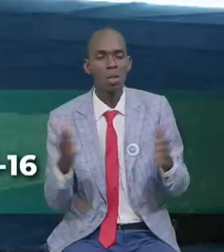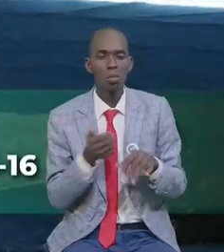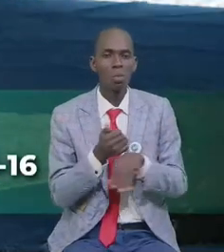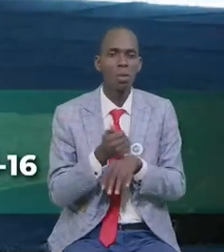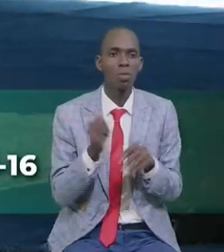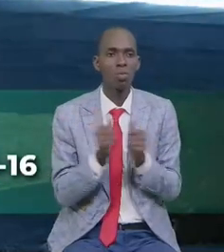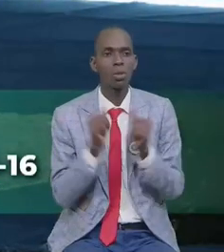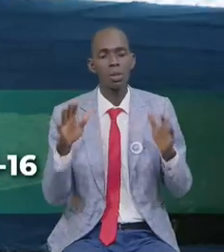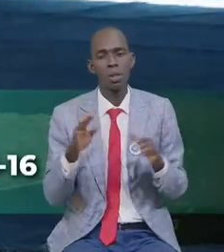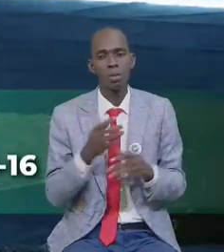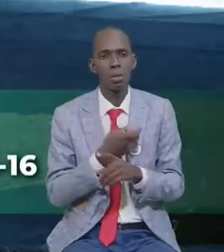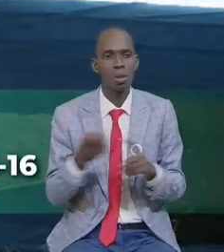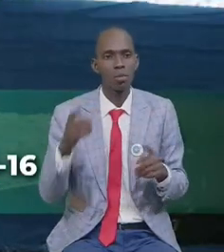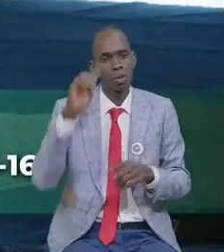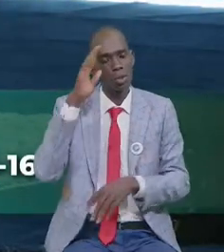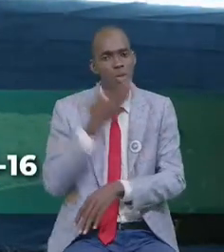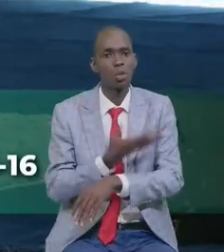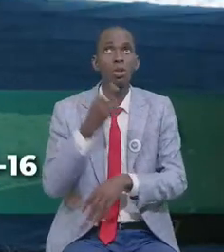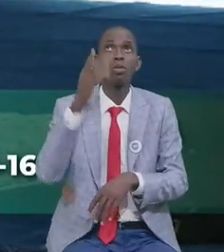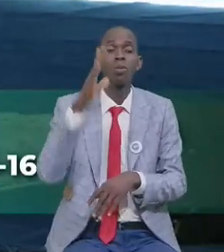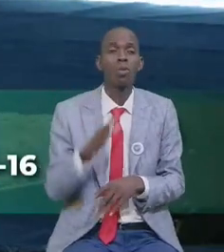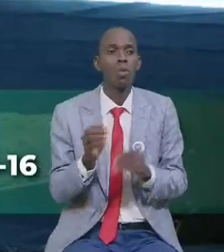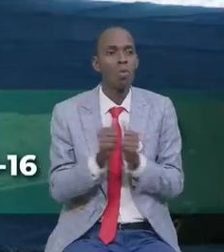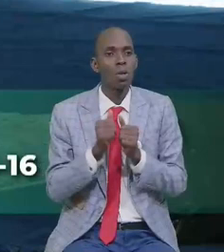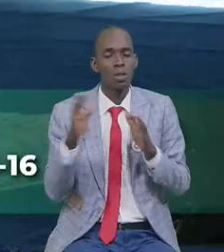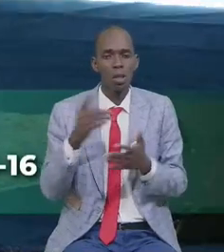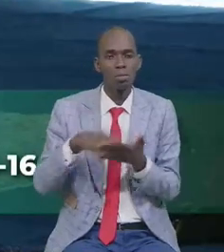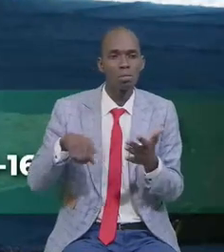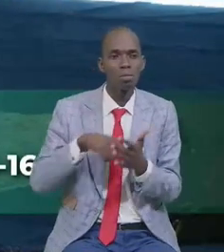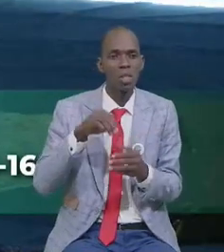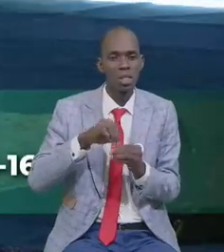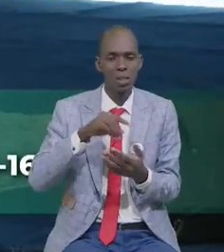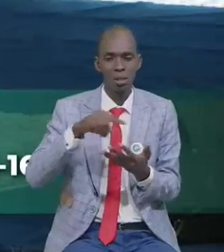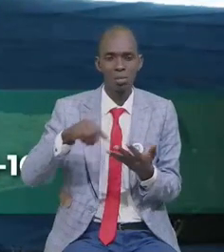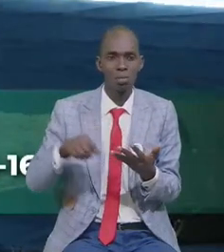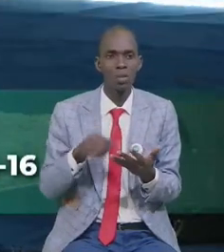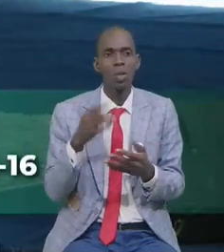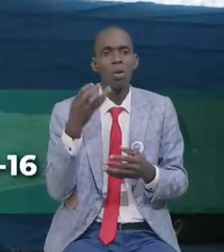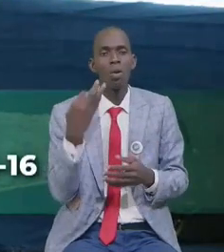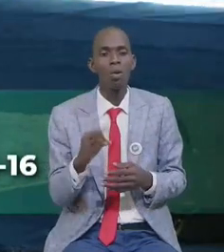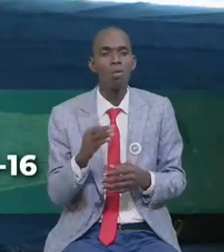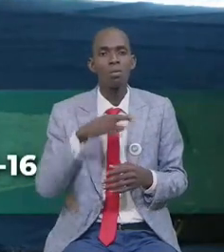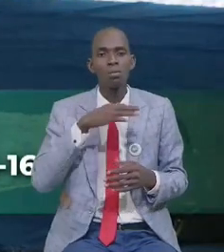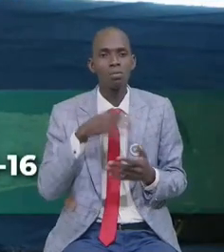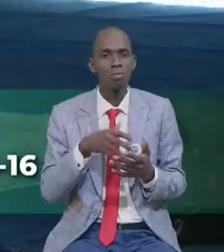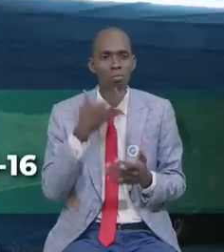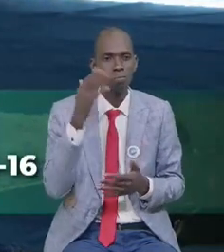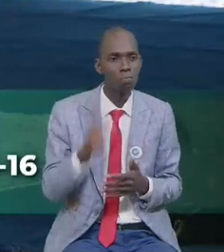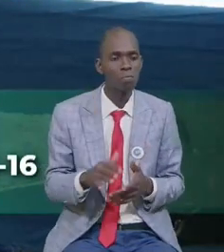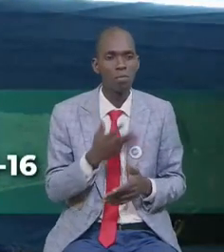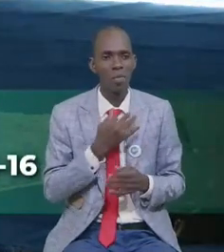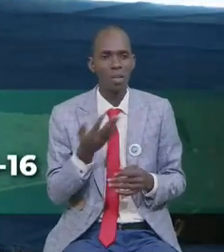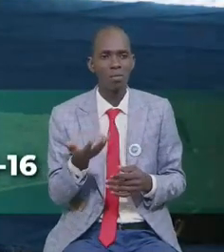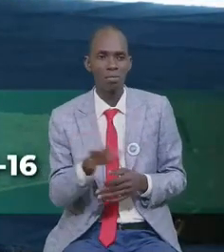irrépréhensibles au milieu d'une génération perverse et corrompue, parmi laquelle vous brillez comme des